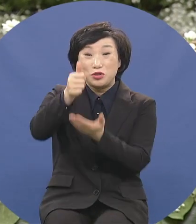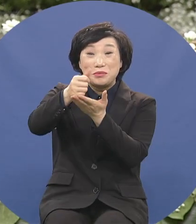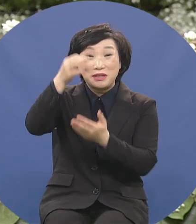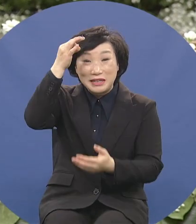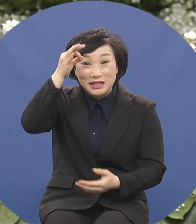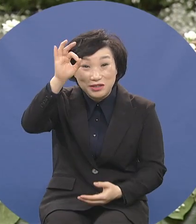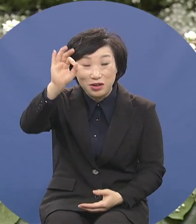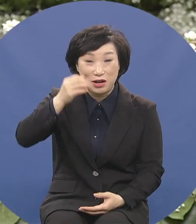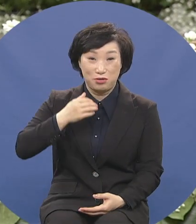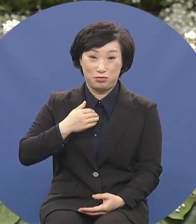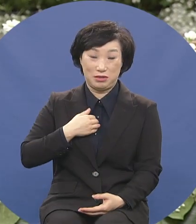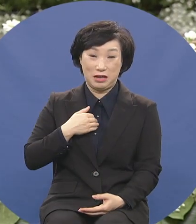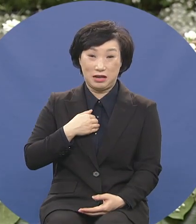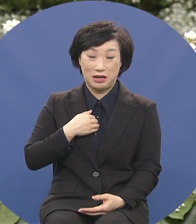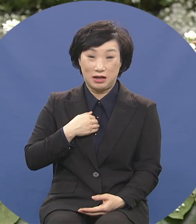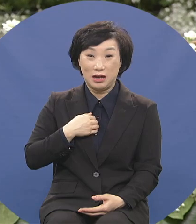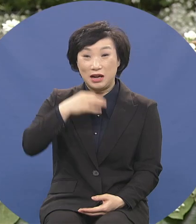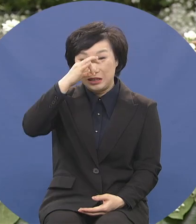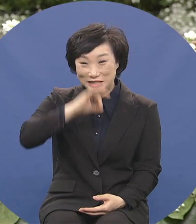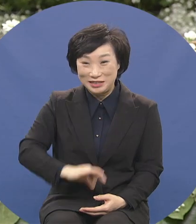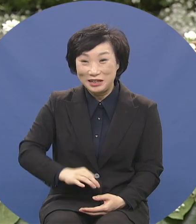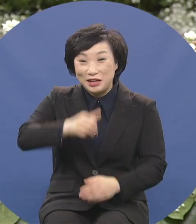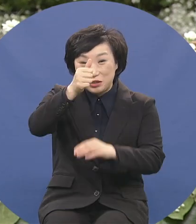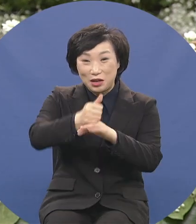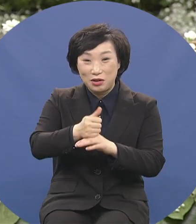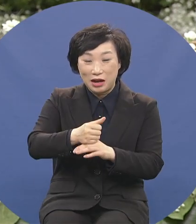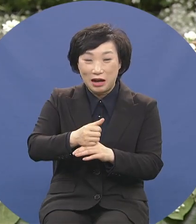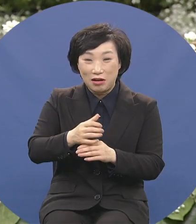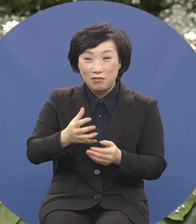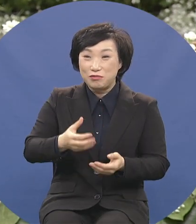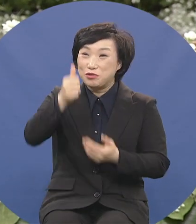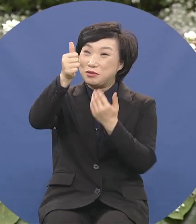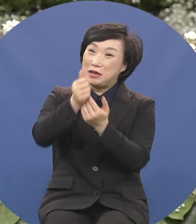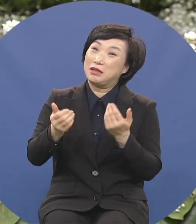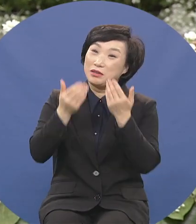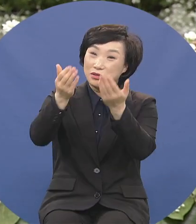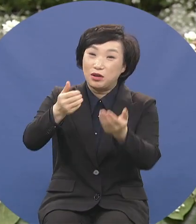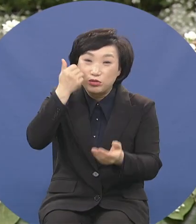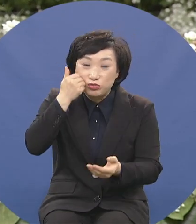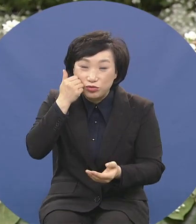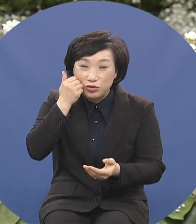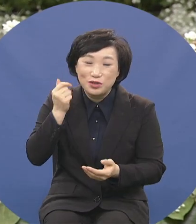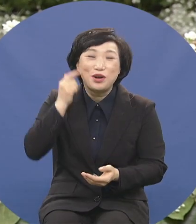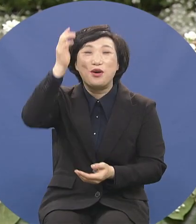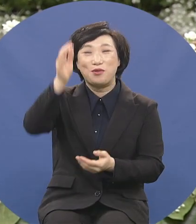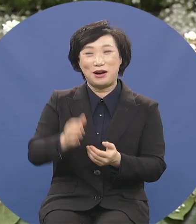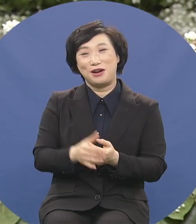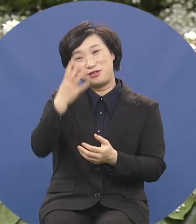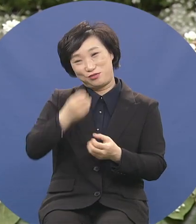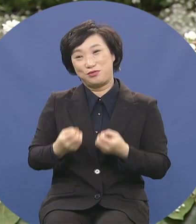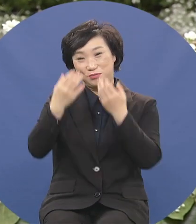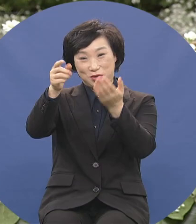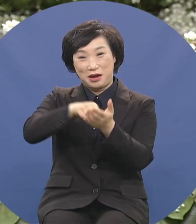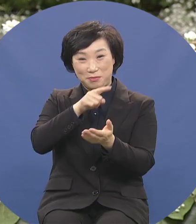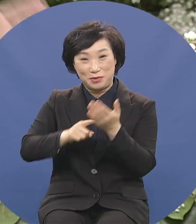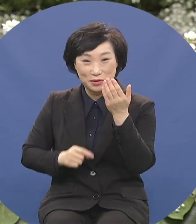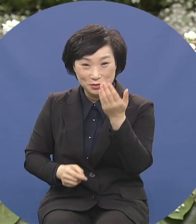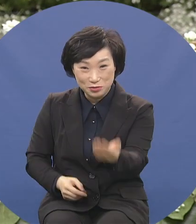인정하고 이익과 작품을 내서 주님께 드리는 자는 영광스러운 축복으로